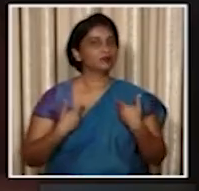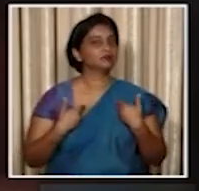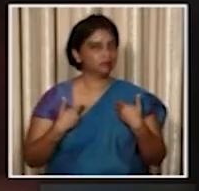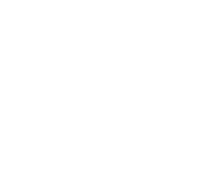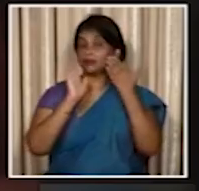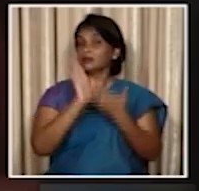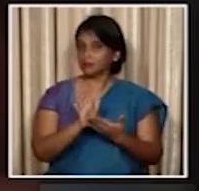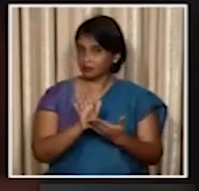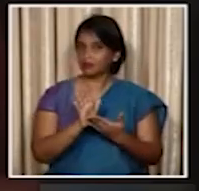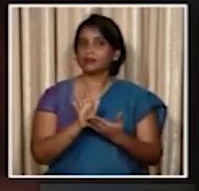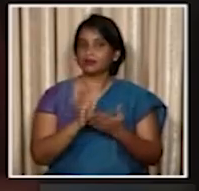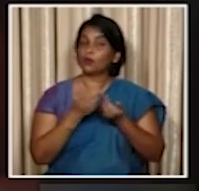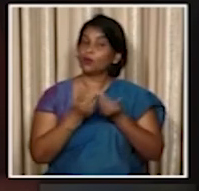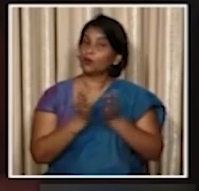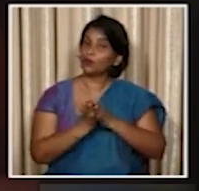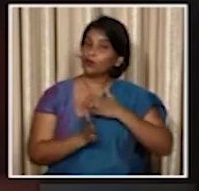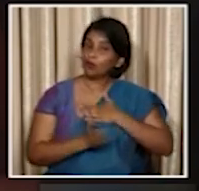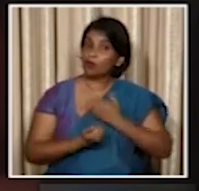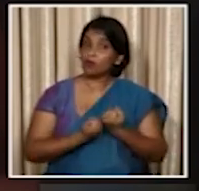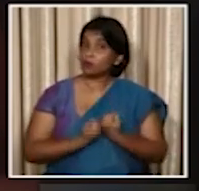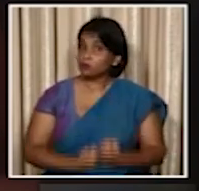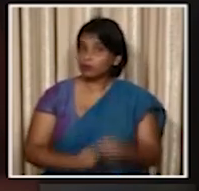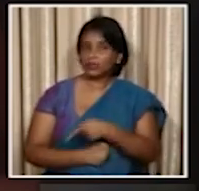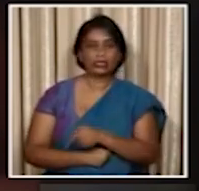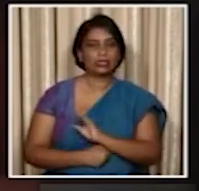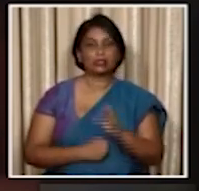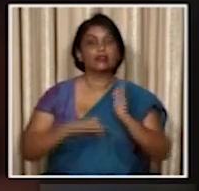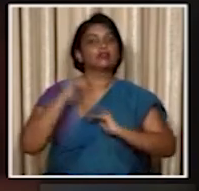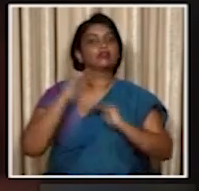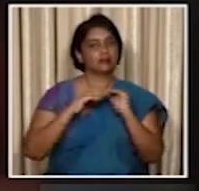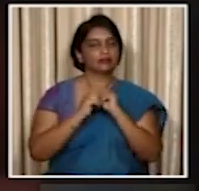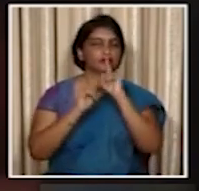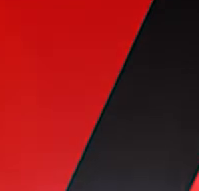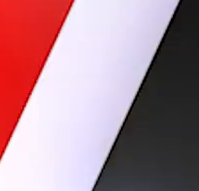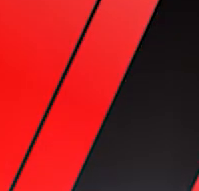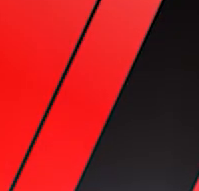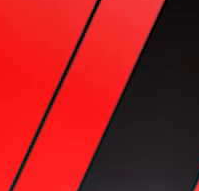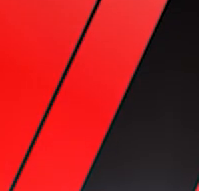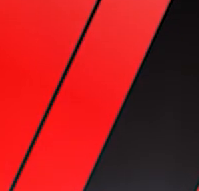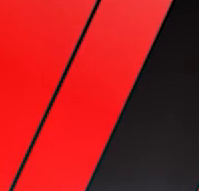එළි දැක්වෙන්නේ තමන්ගේ උප්පත්තියෙන් නෙවෙයි තමන්ගේ ක්‍රියාවෙන්. මට එච්චරයි කියන්න තියෙන්නේ.